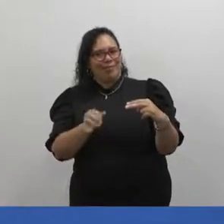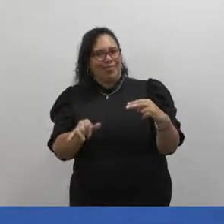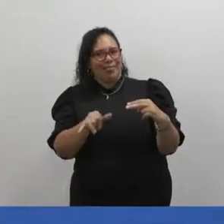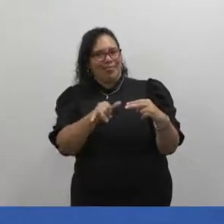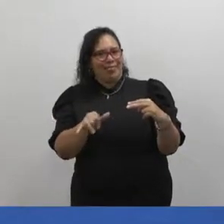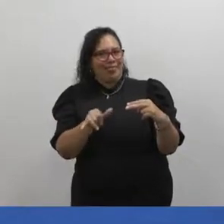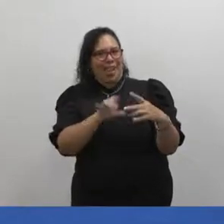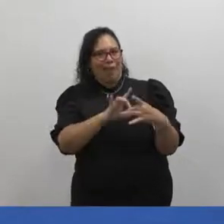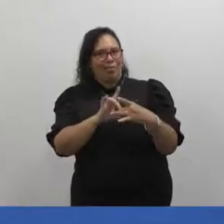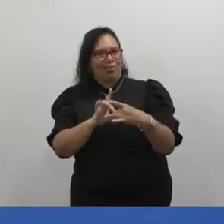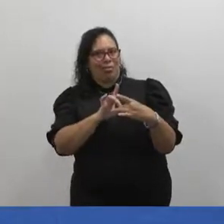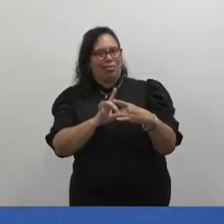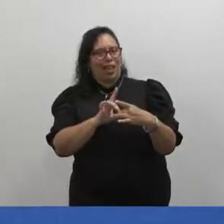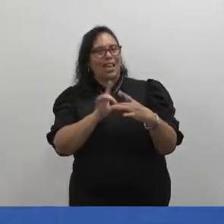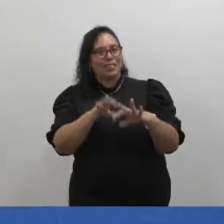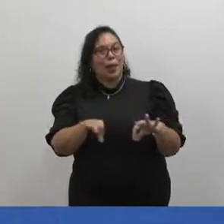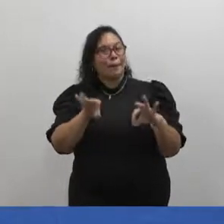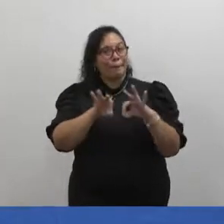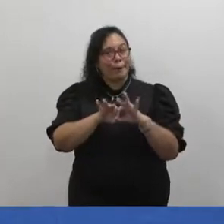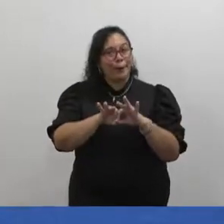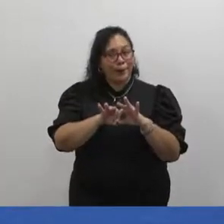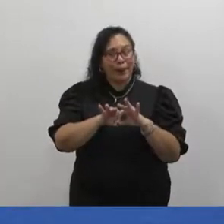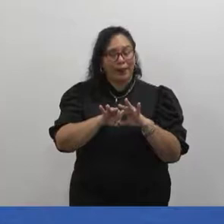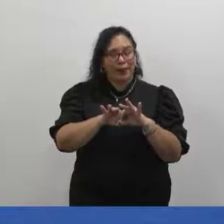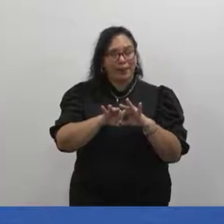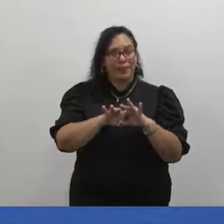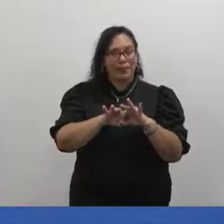thoi cho một câu riêng